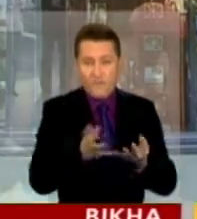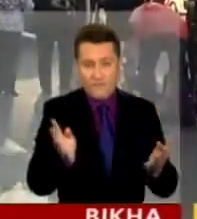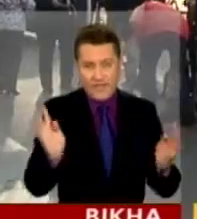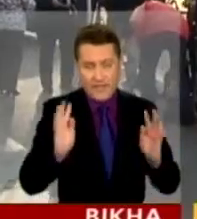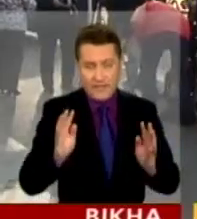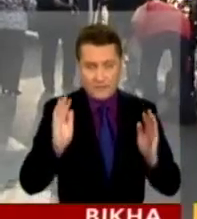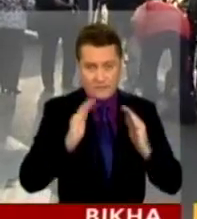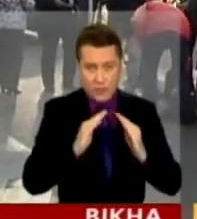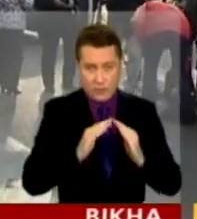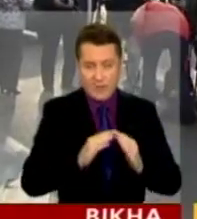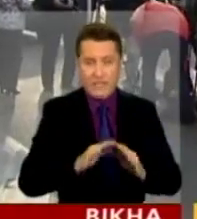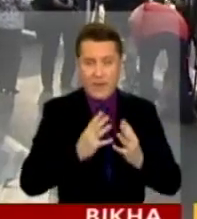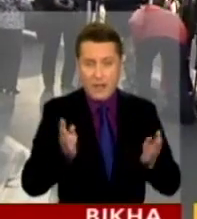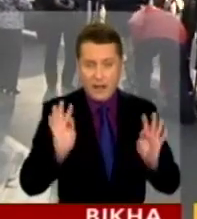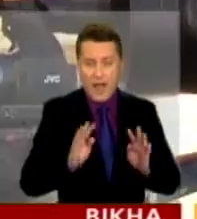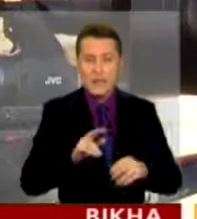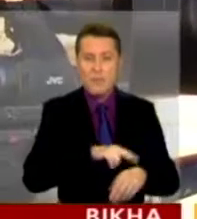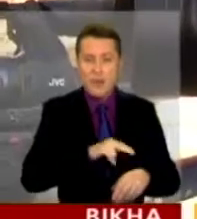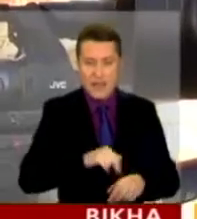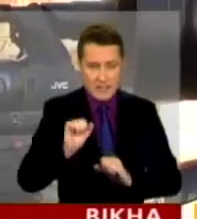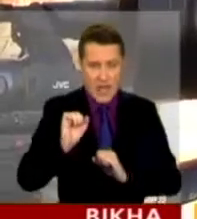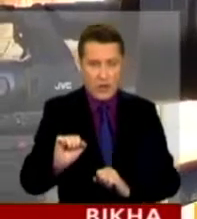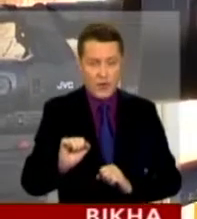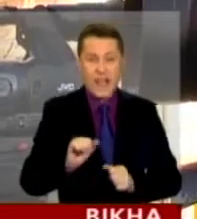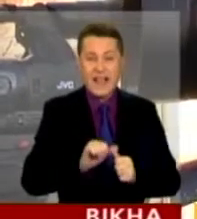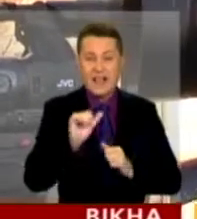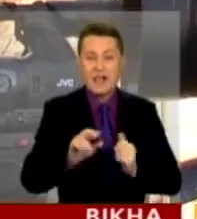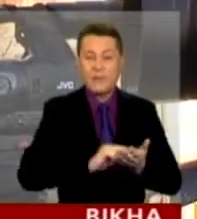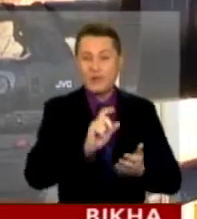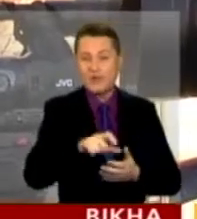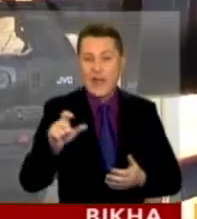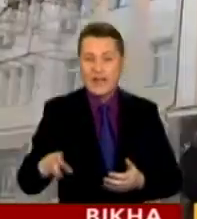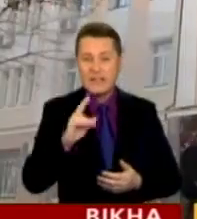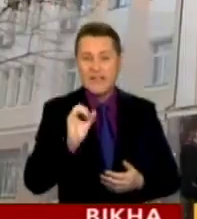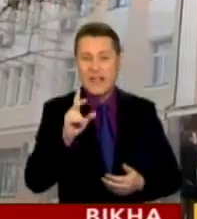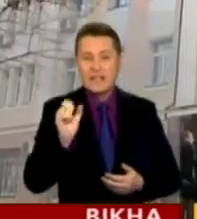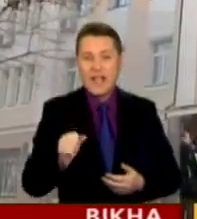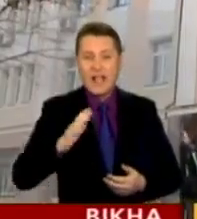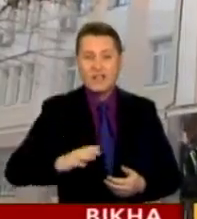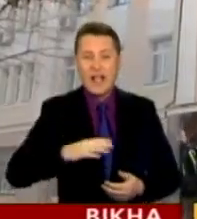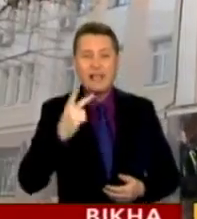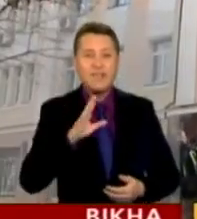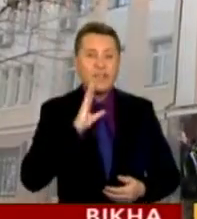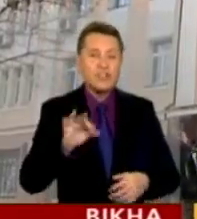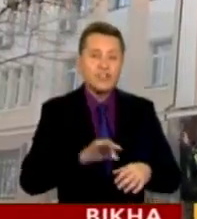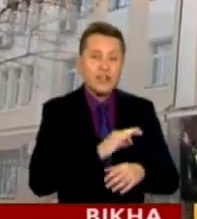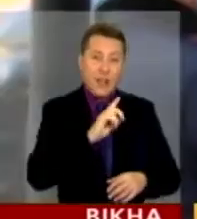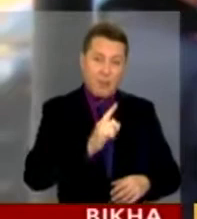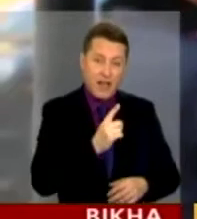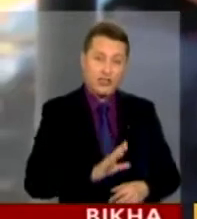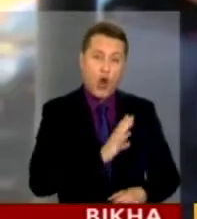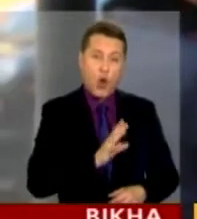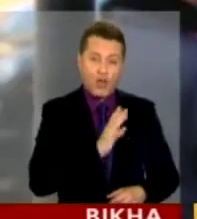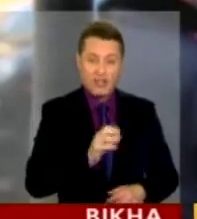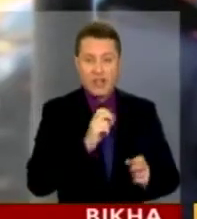парканом. Його охороняли додаткові загони міліції. Проте, крім журналістів, на Власенка чекали дві жінки. Перша – колишня. Як